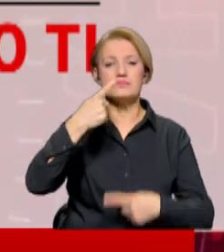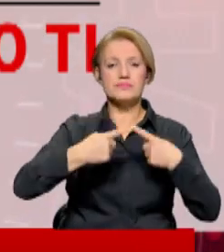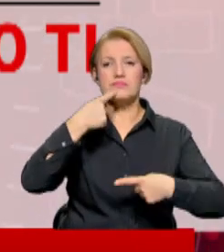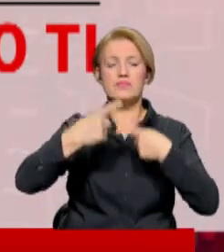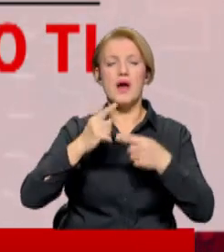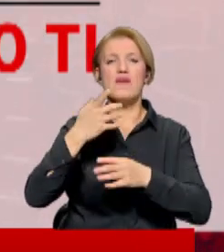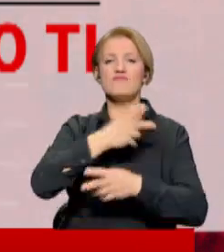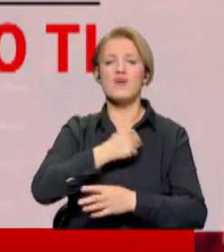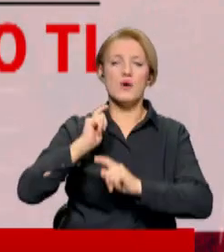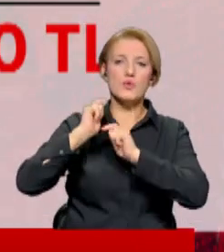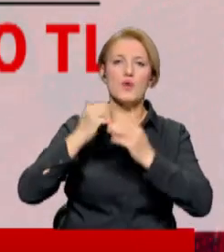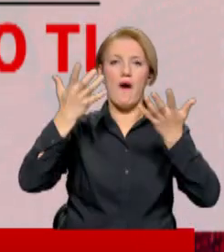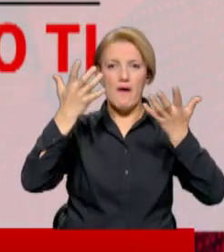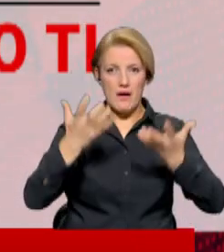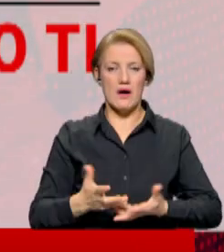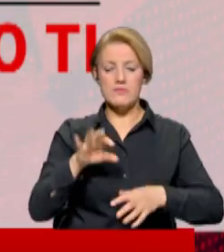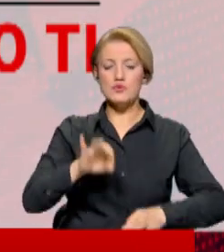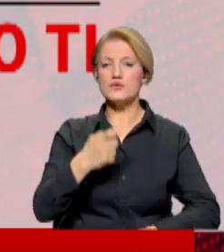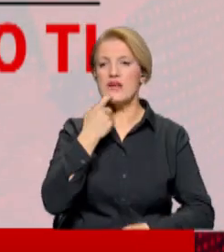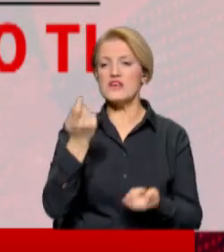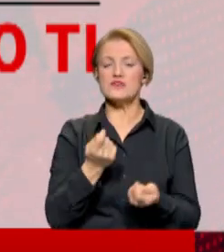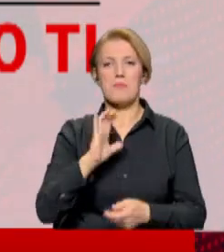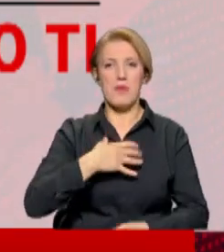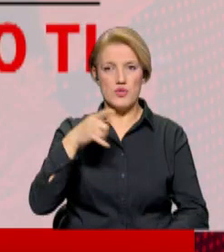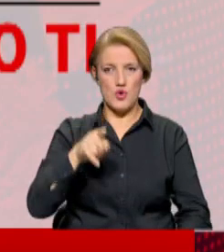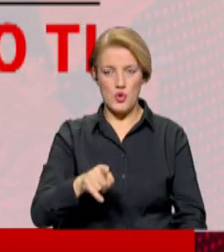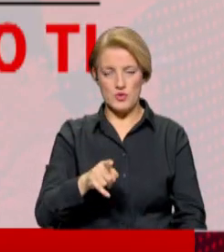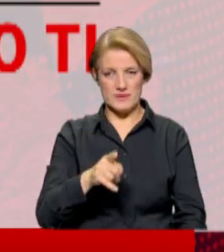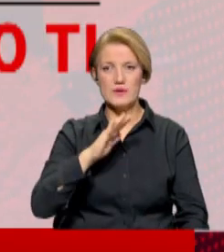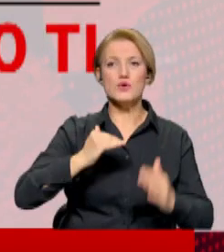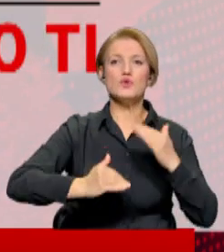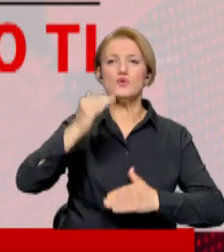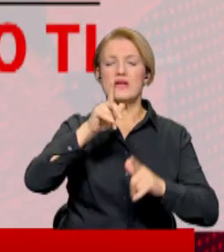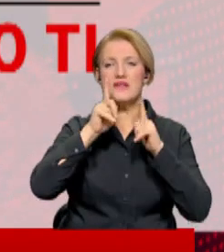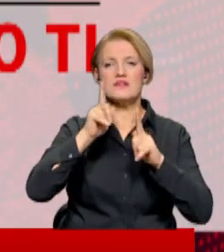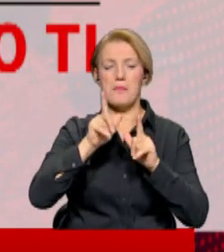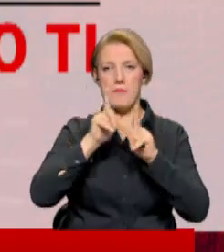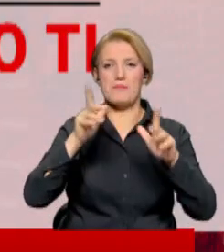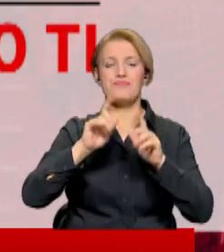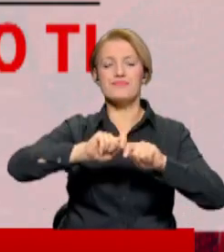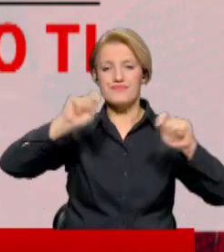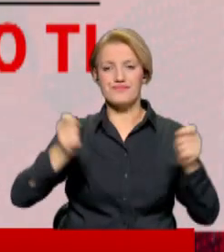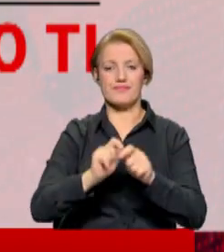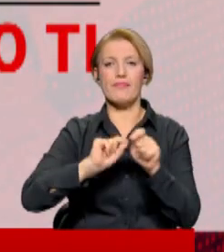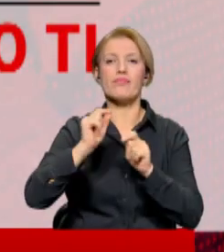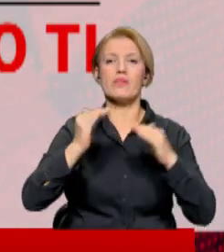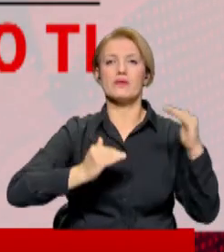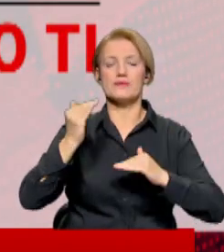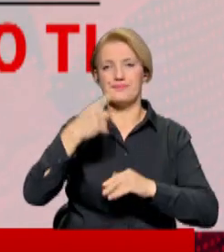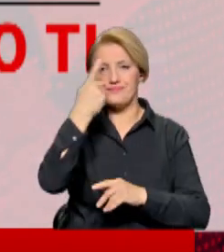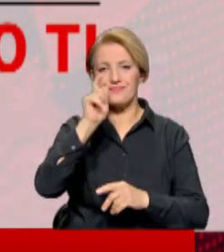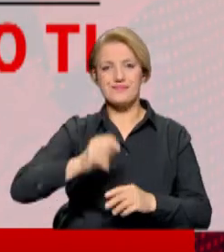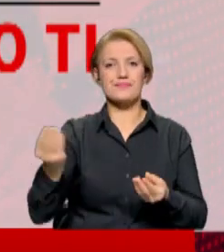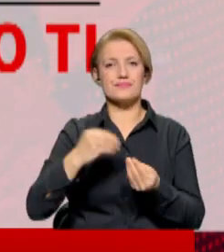vergi yükü artıyor ancak bu sene işveren de yüksek sesle dile getirmeye başladı otele bir rekor enflasyon nedeniyle yapılan